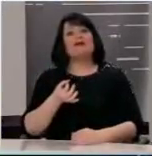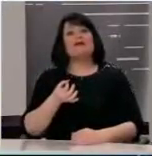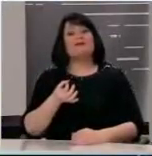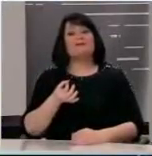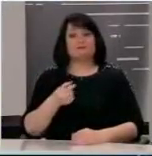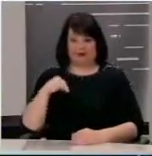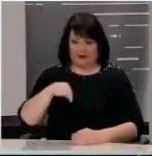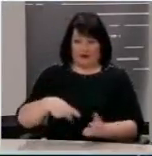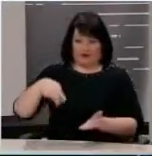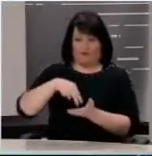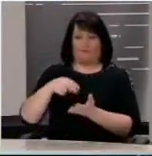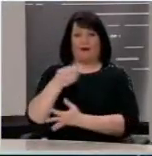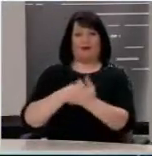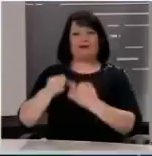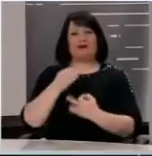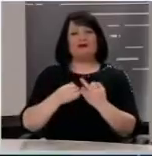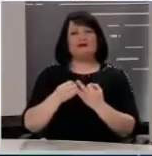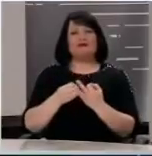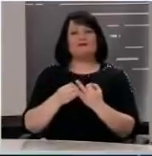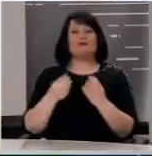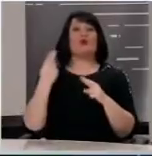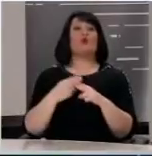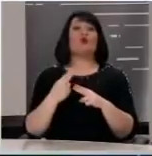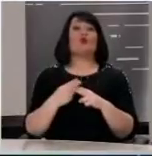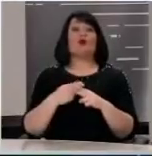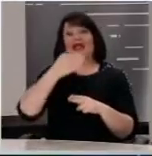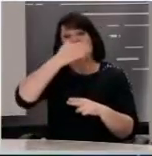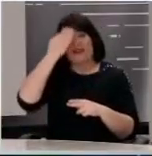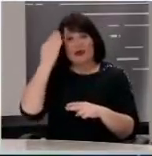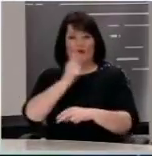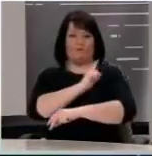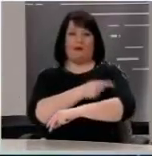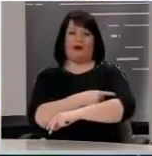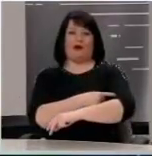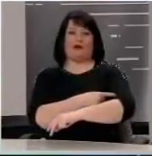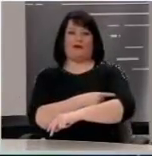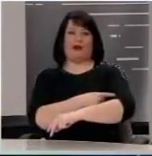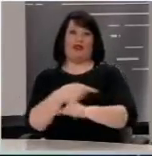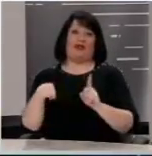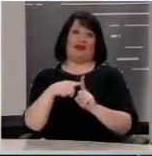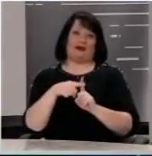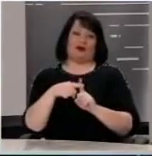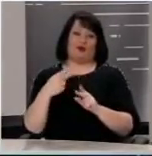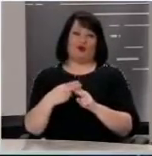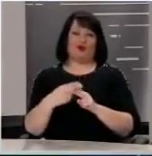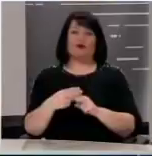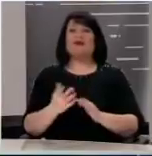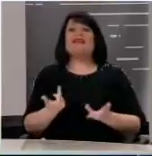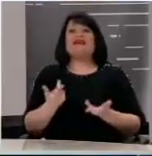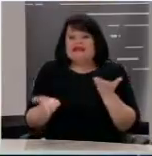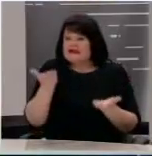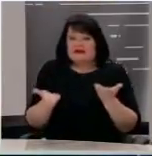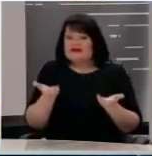από αυτό εδώ το βήμα για το περιβόητο ηθικό πλεονέκτημα. Τι ακριβώς θέλετε να